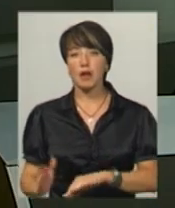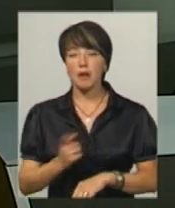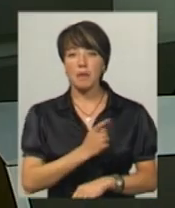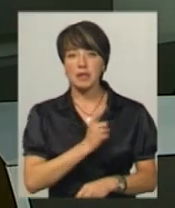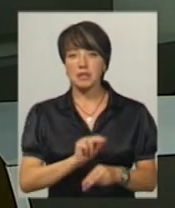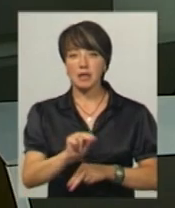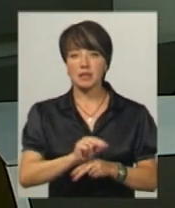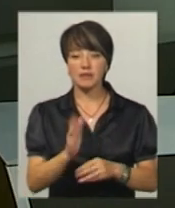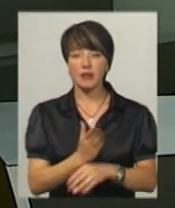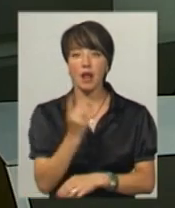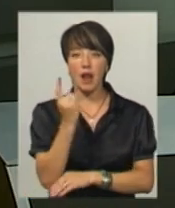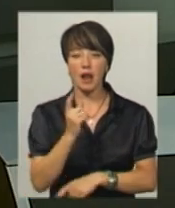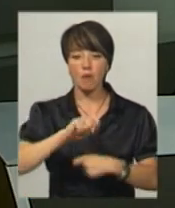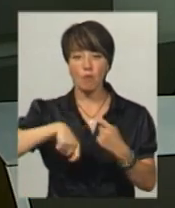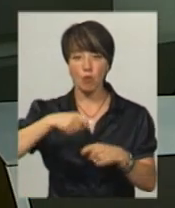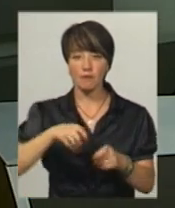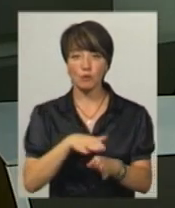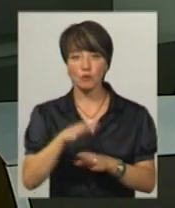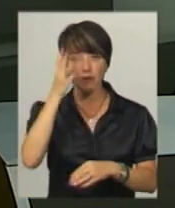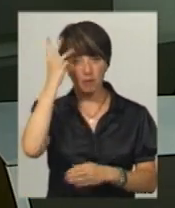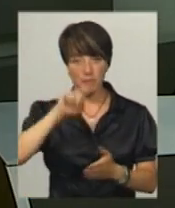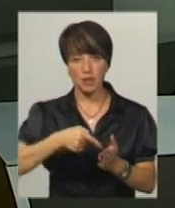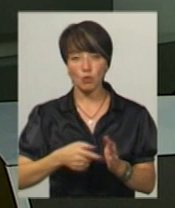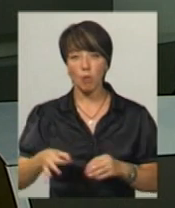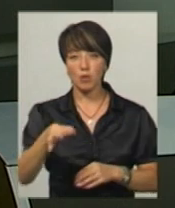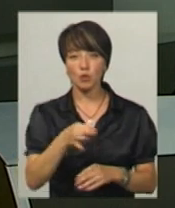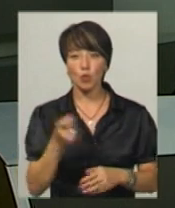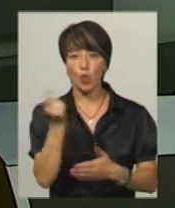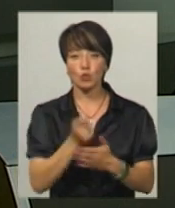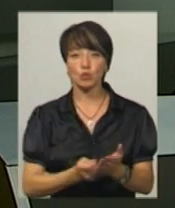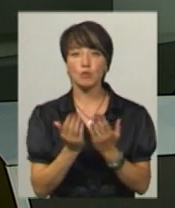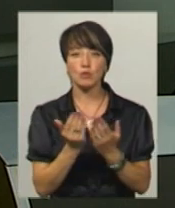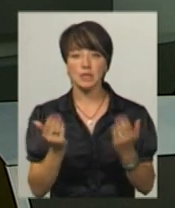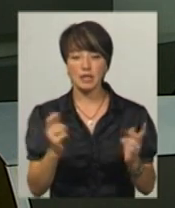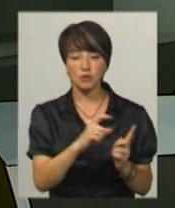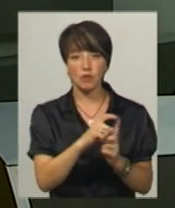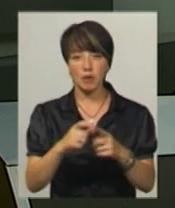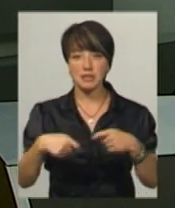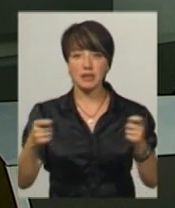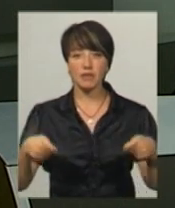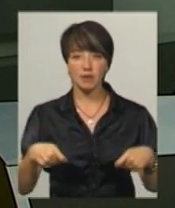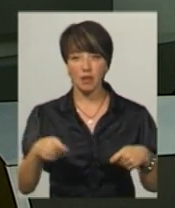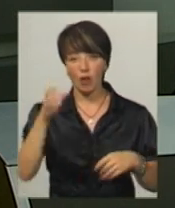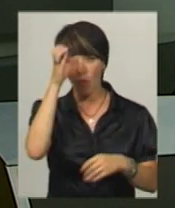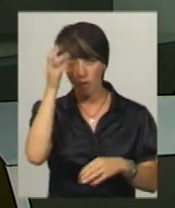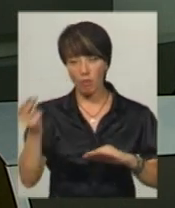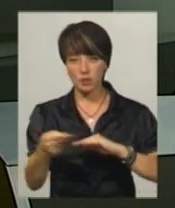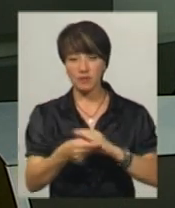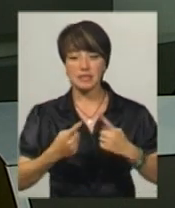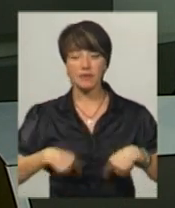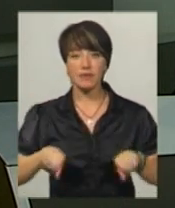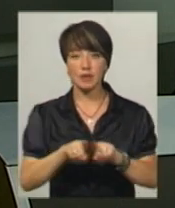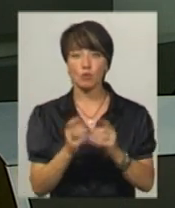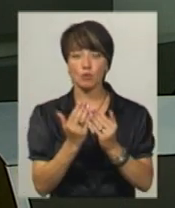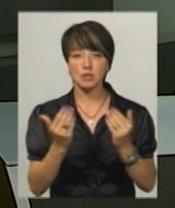Майстер-клас з виготовлення ляльки-мотанки відбувся в Хмельницькому обласному художньому музеї. За словами завідувачки науково-просвітницьким відділом